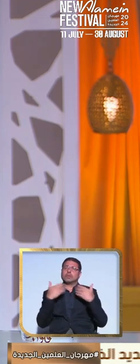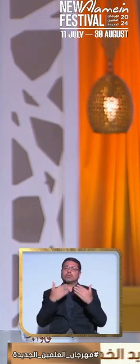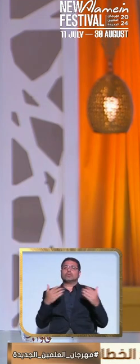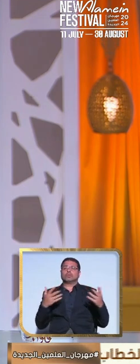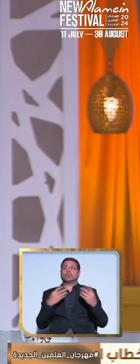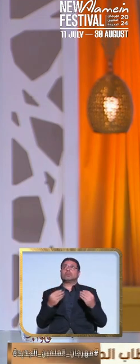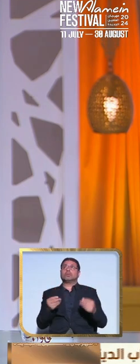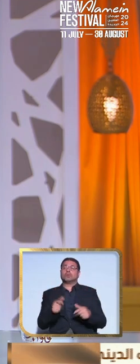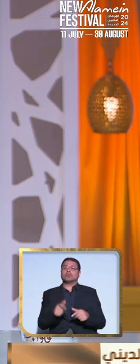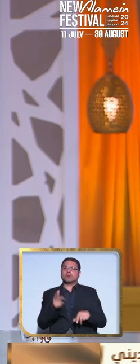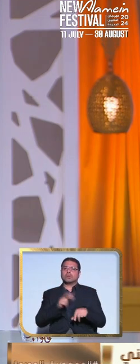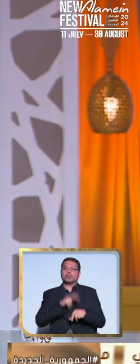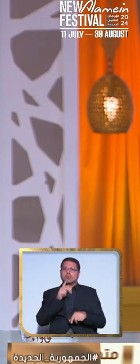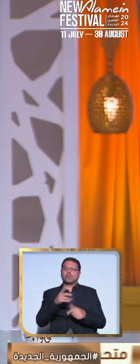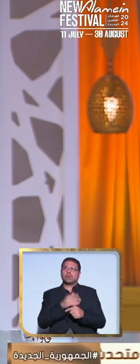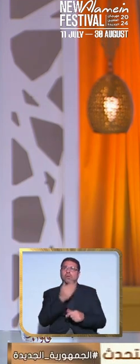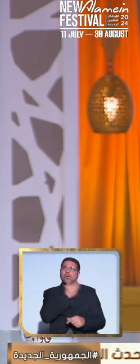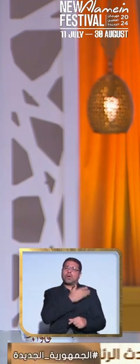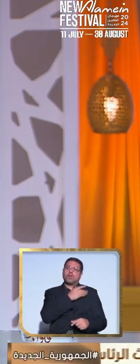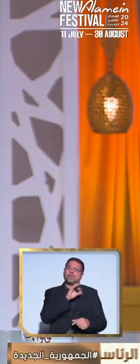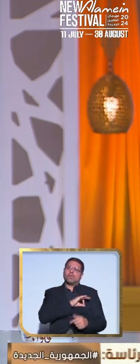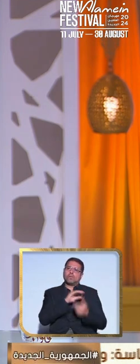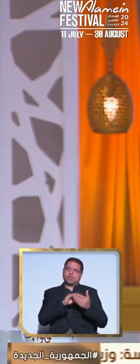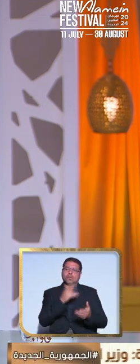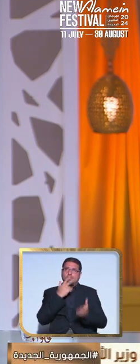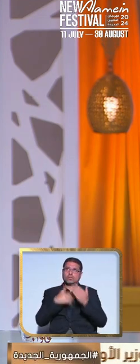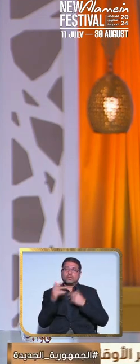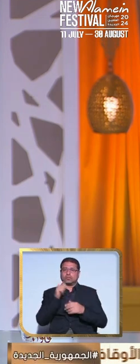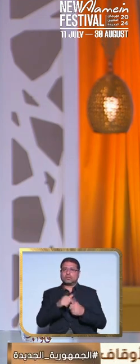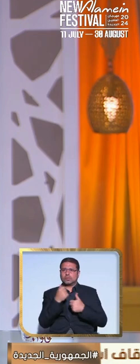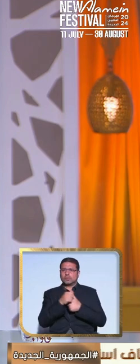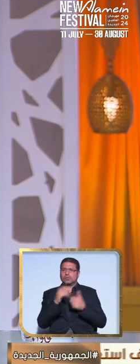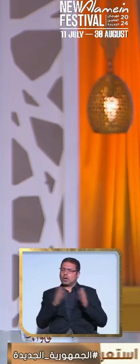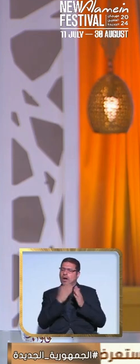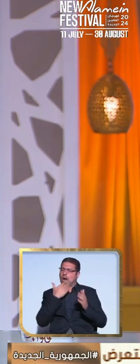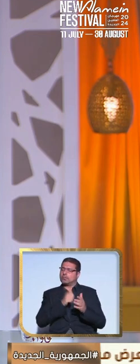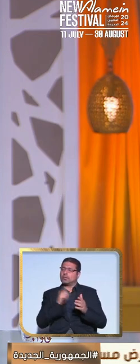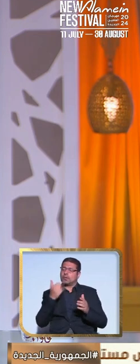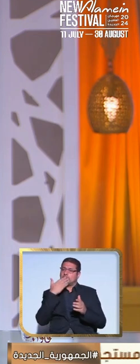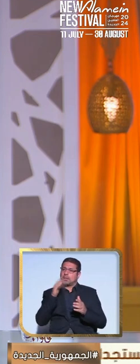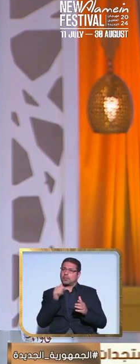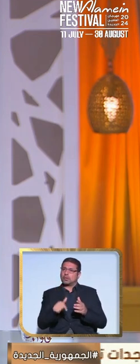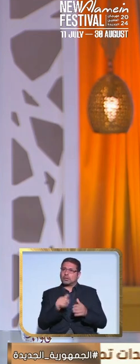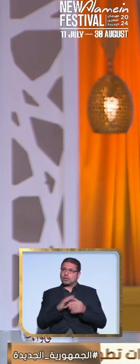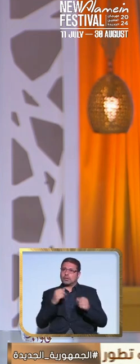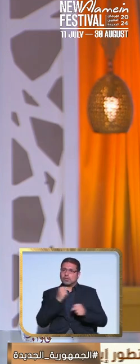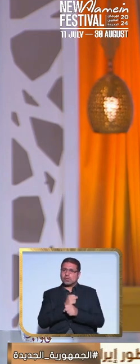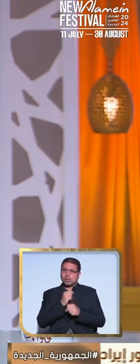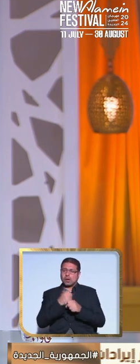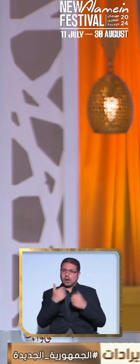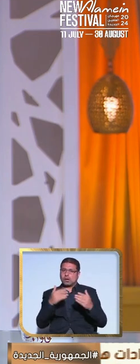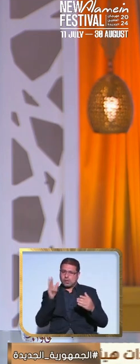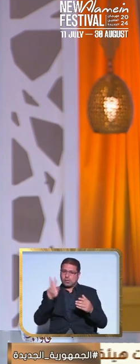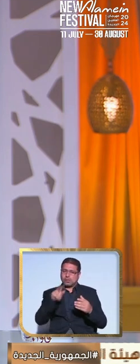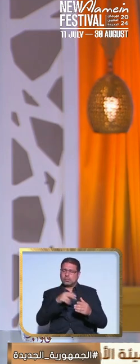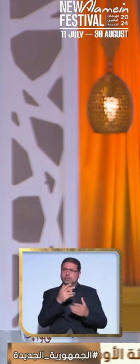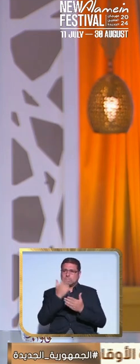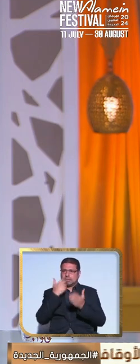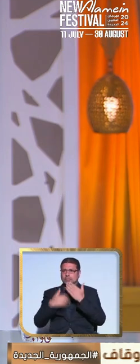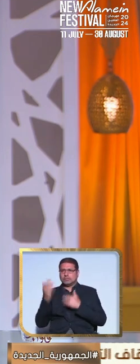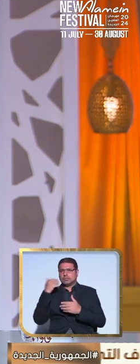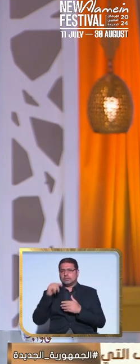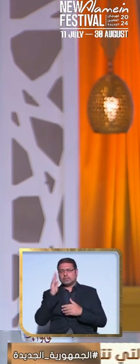بنوافل كثيرة حتى يغفر له ما سابق ما قصر فيه، جميل، طب من باب أولى بقى وأنا بأدي النوافل أقضي ما فاتني